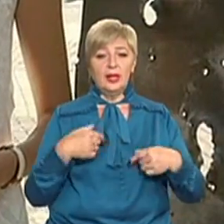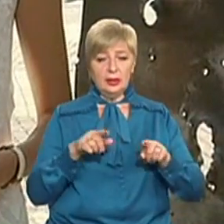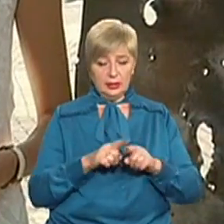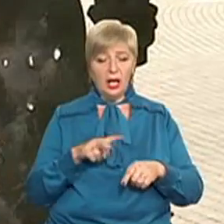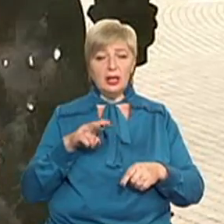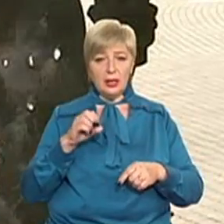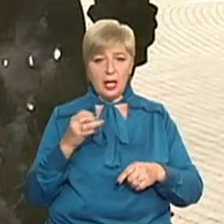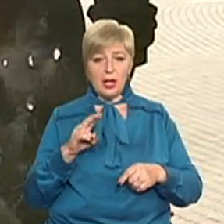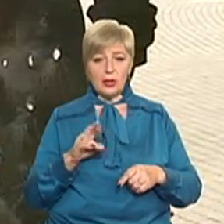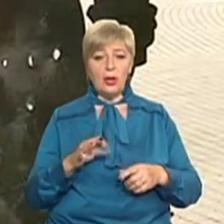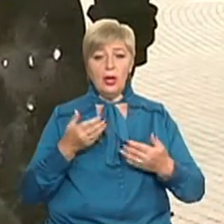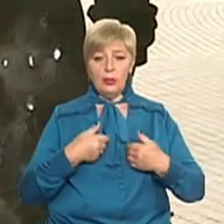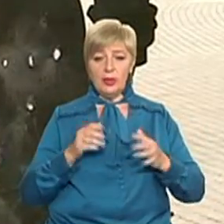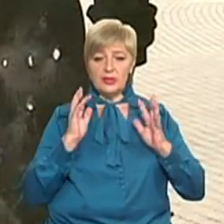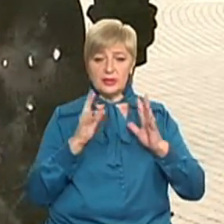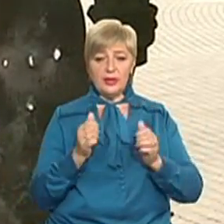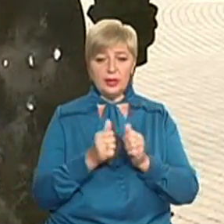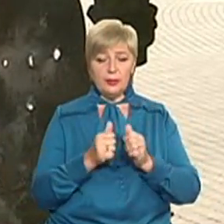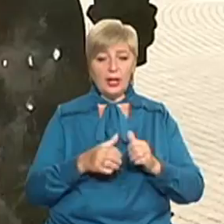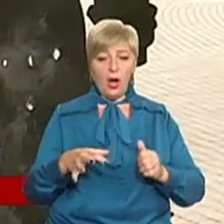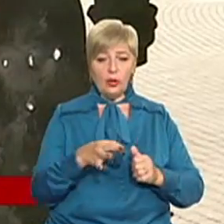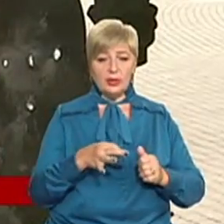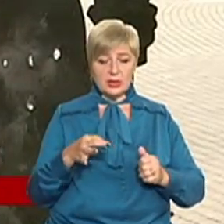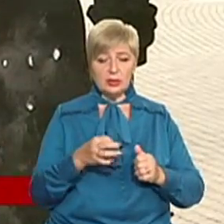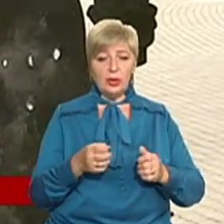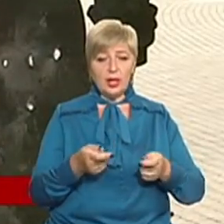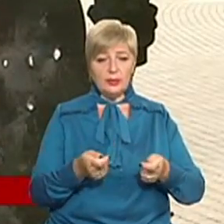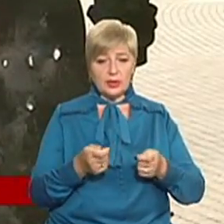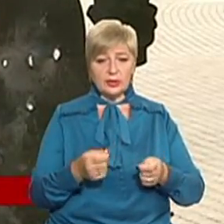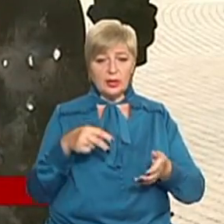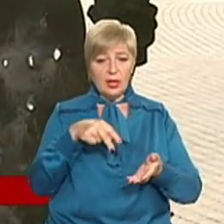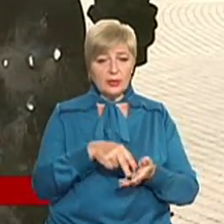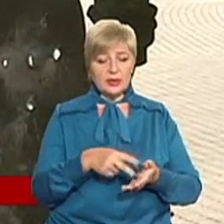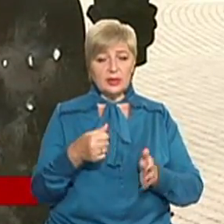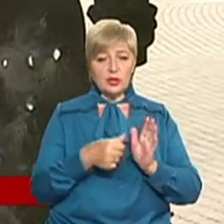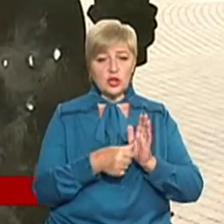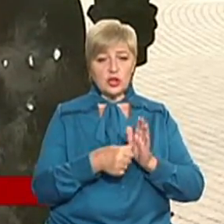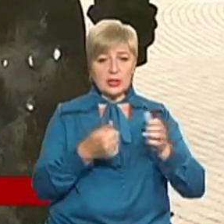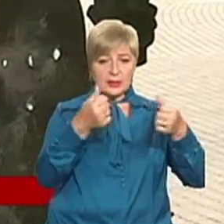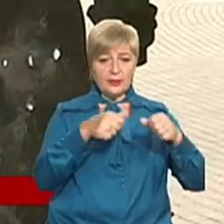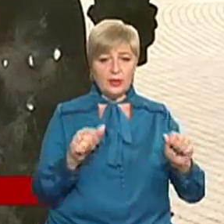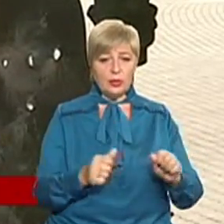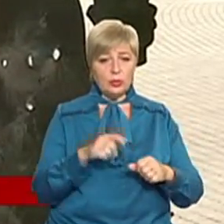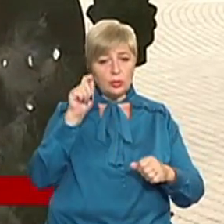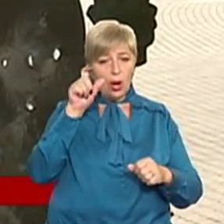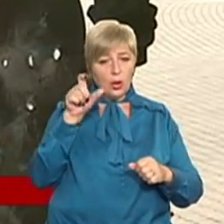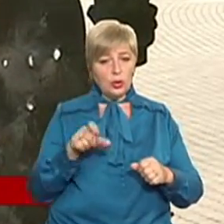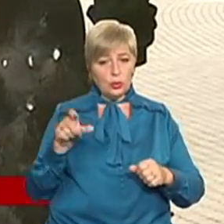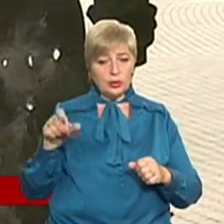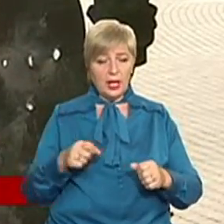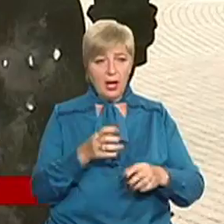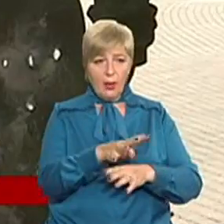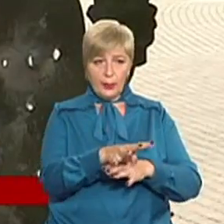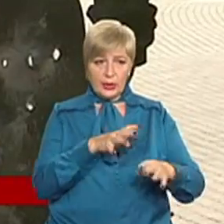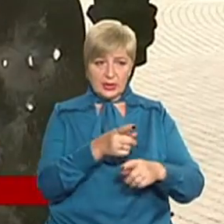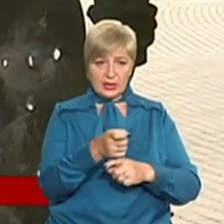Так, Лейло, ми у сквері біля обласної адміністрації. Тут встановили 6 фігур людей, простріляних кулями. Таку